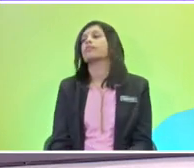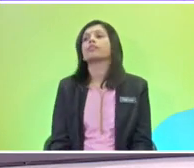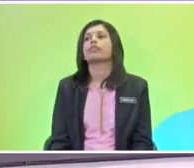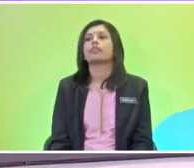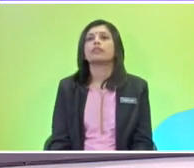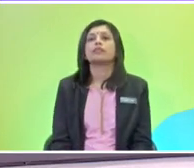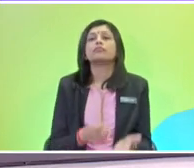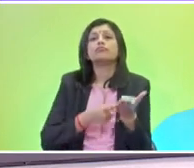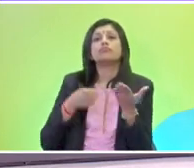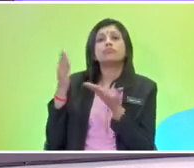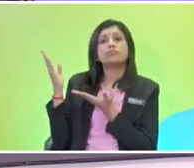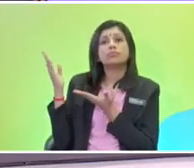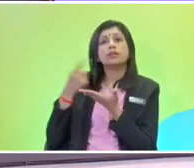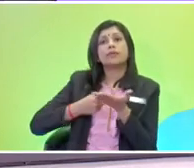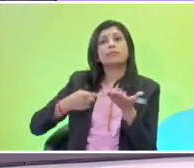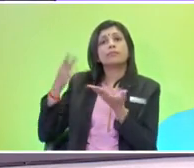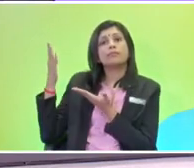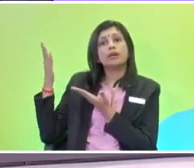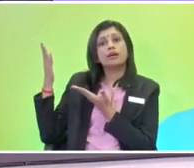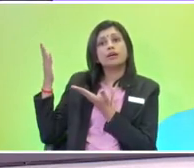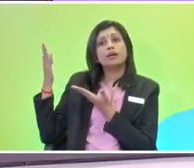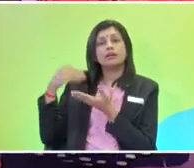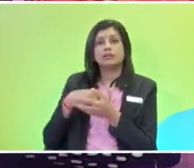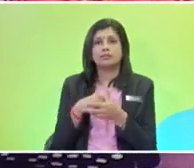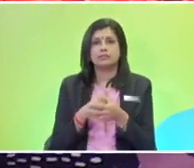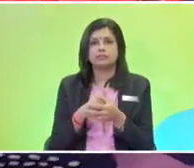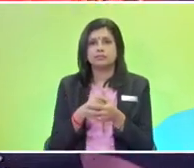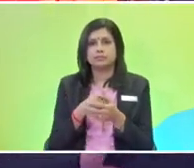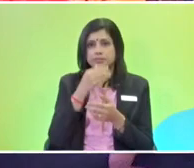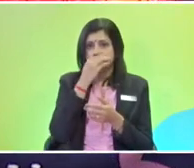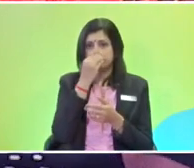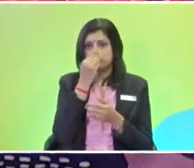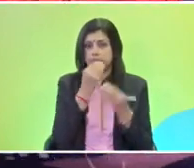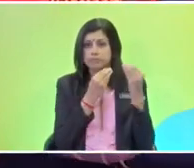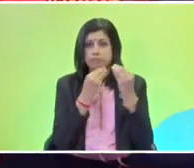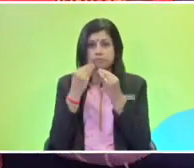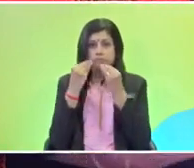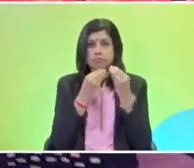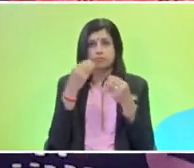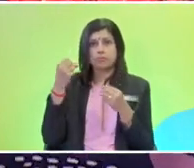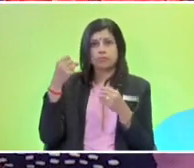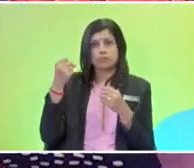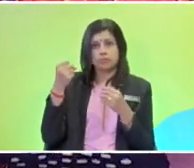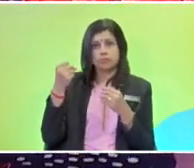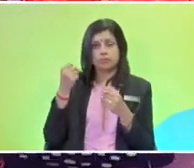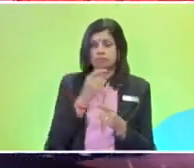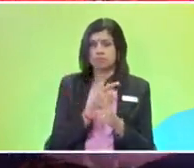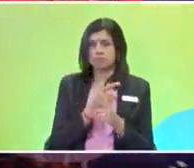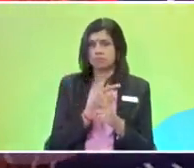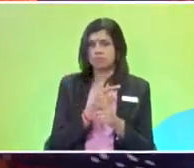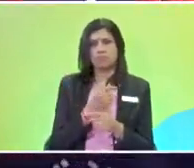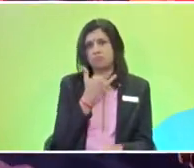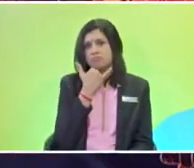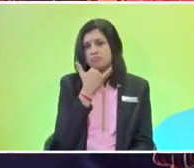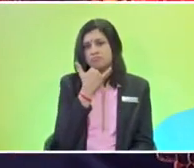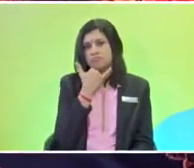Murid-murid di rumah apa namanya? Apa temikai susu? Betul ke cikgu? Bentuk lebih kurang sama, tapi